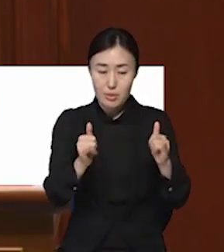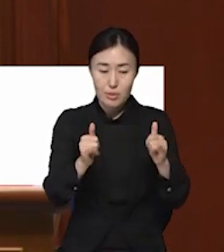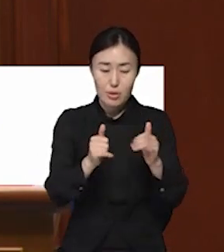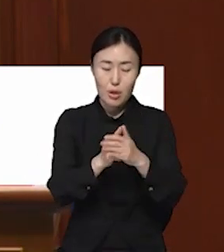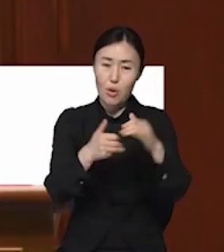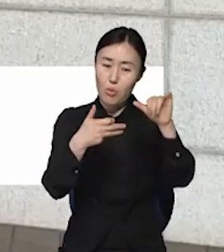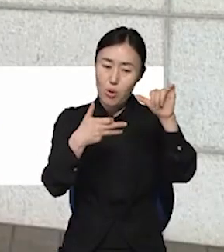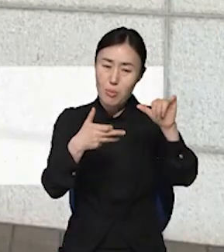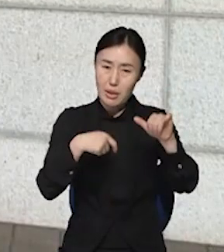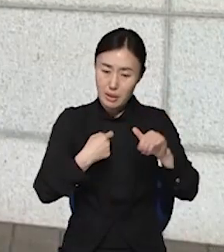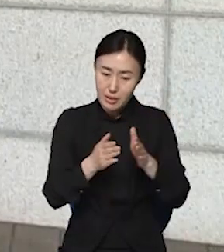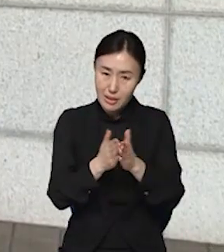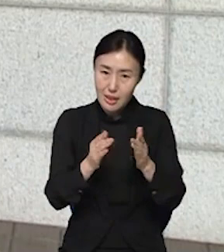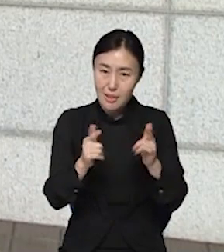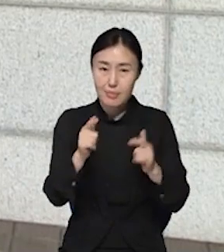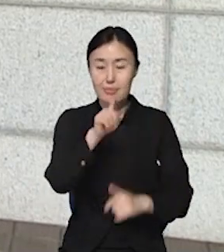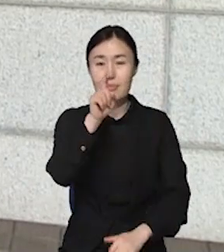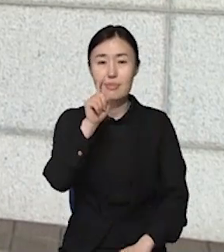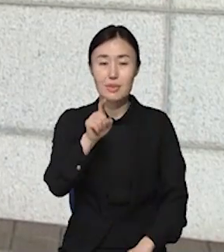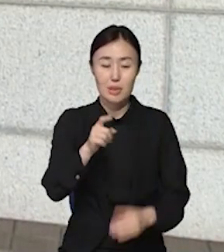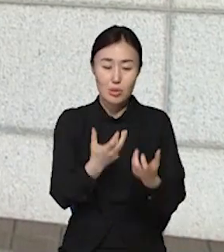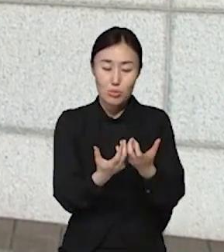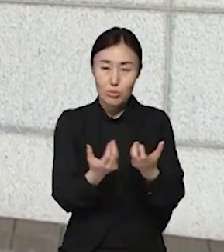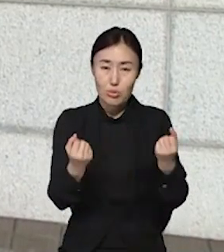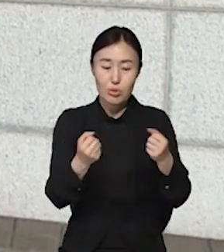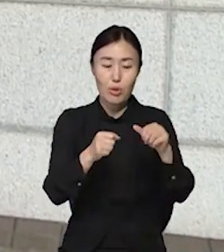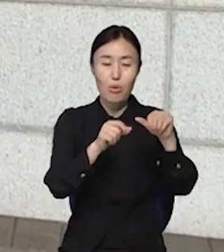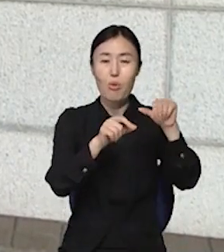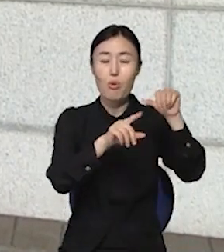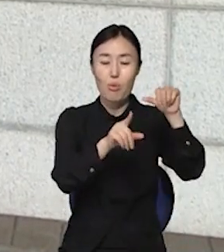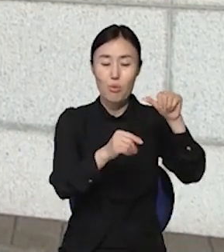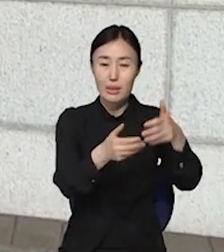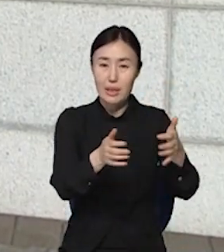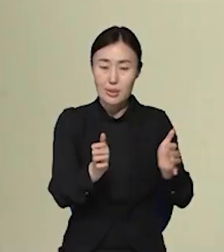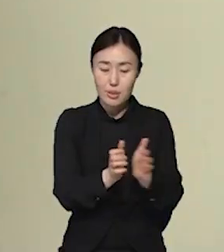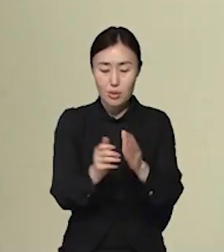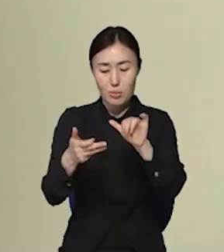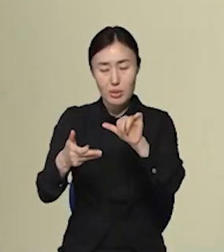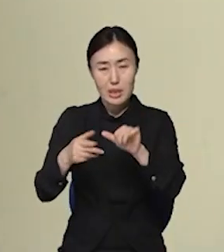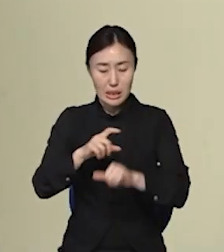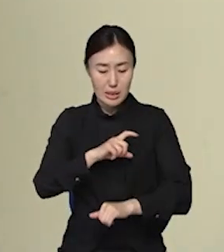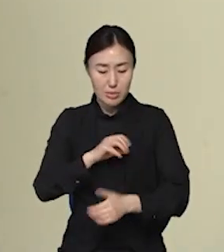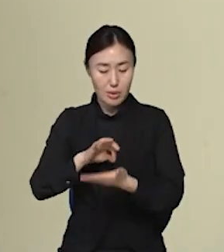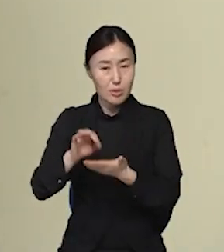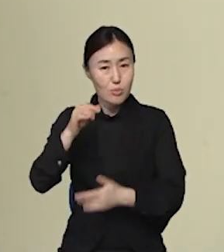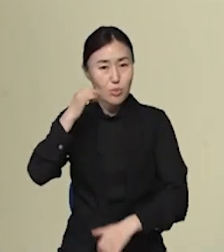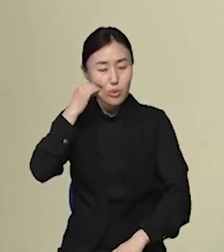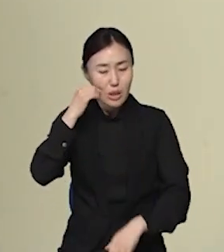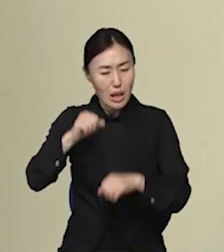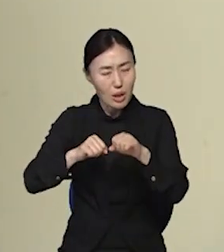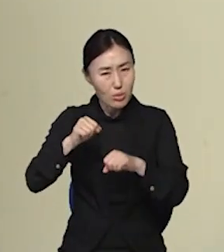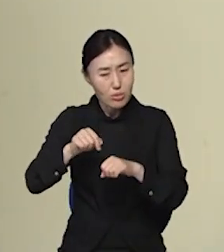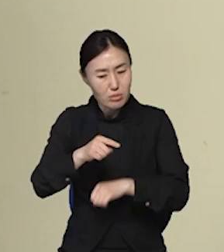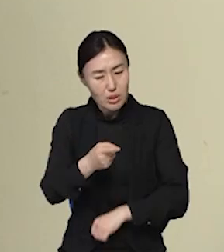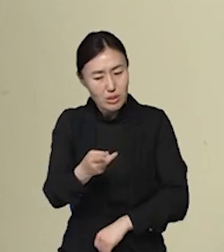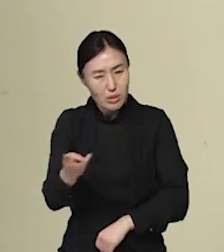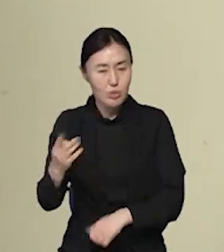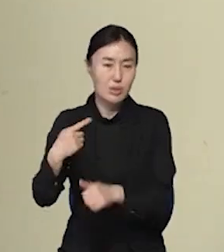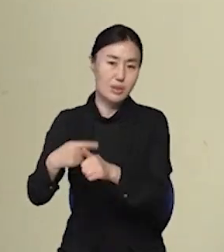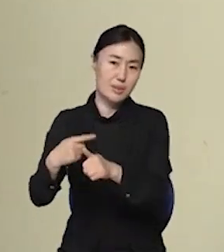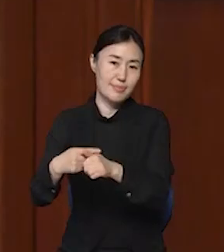당사자가 아닙니까? 분열된 5월 단체와 5.18 명칭조차 쓰지 못하게 하는 행태에 대해서도